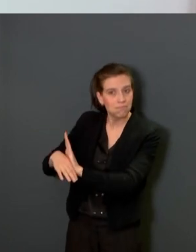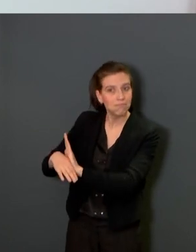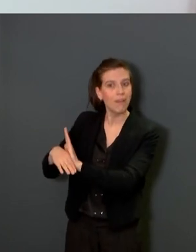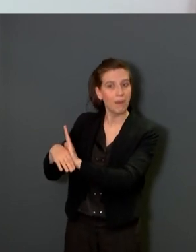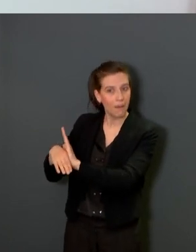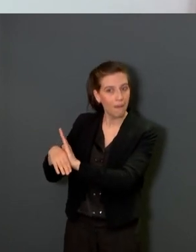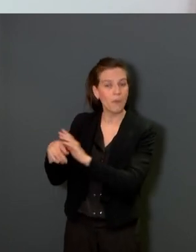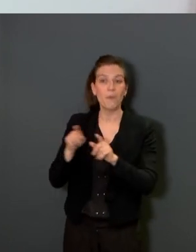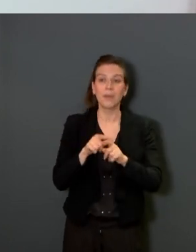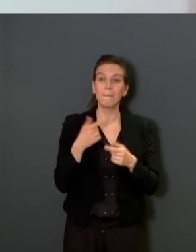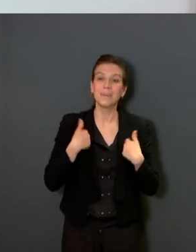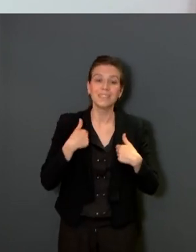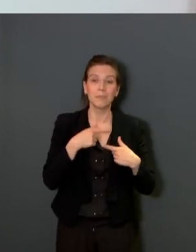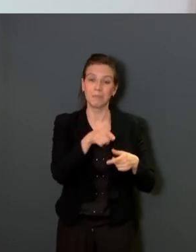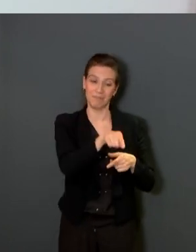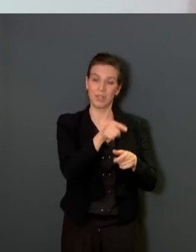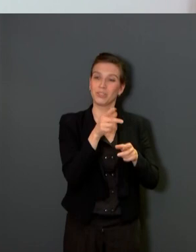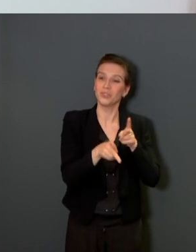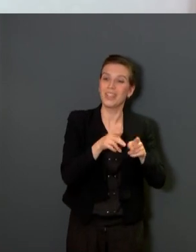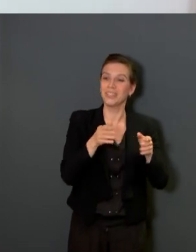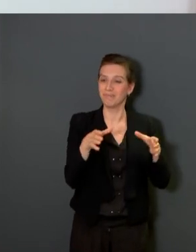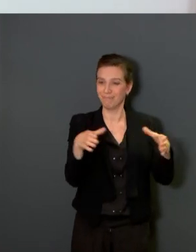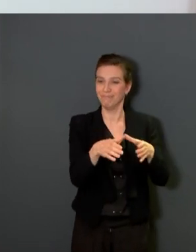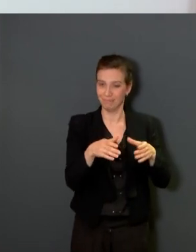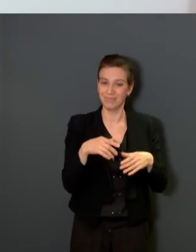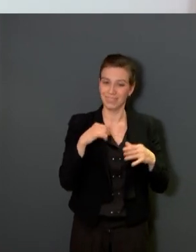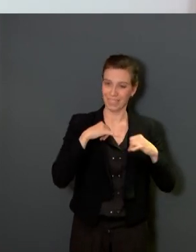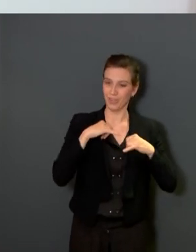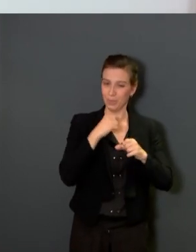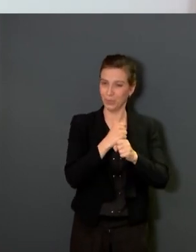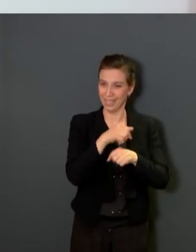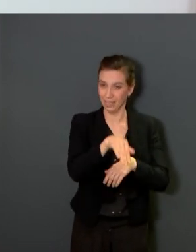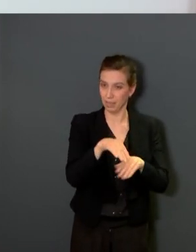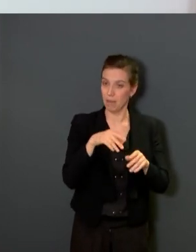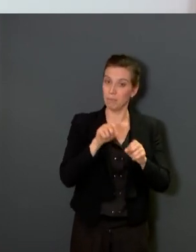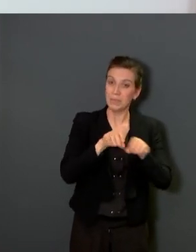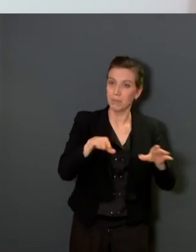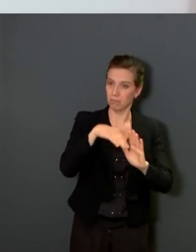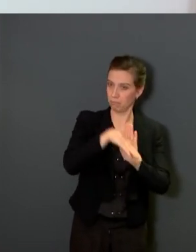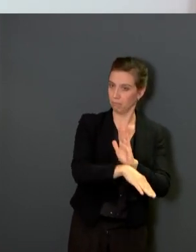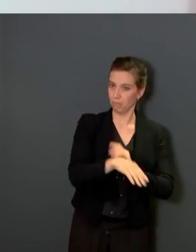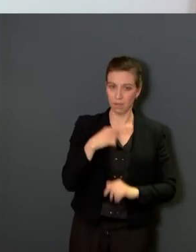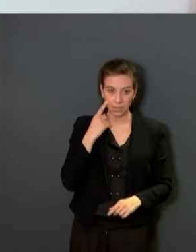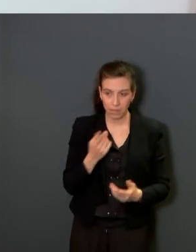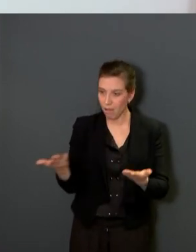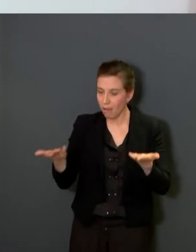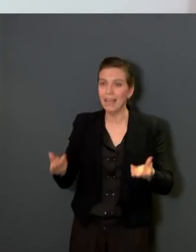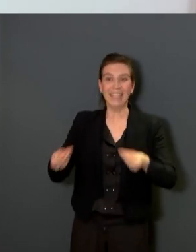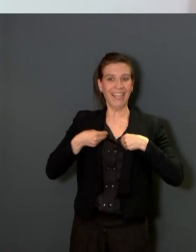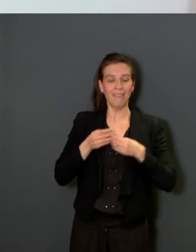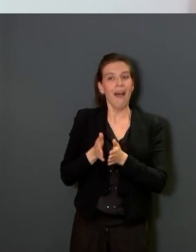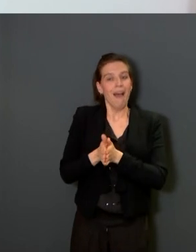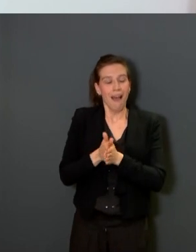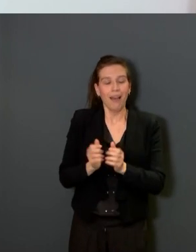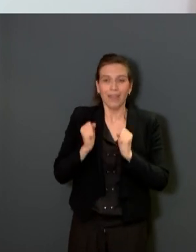weg naar de uitgang is gestippeld. We moeten nu allemaal samen volhouden, nog even volhouden. En hopelijk, ik hoop dat uit de grond van mijn hart,